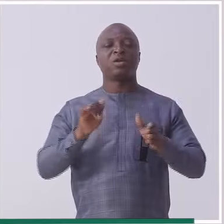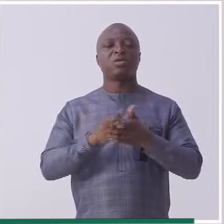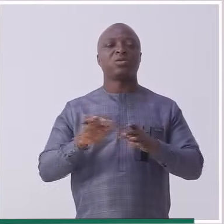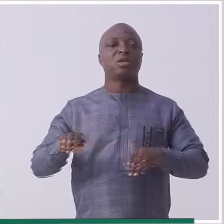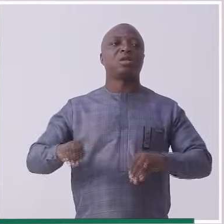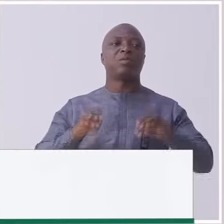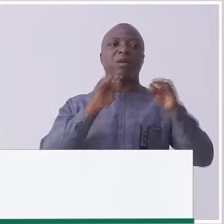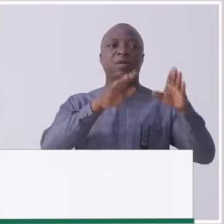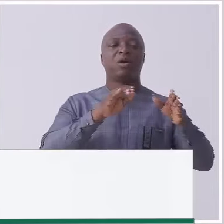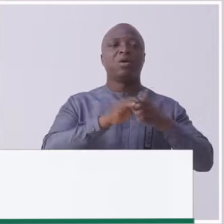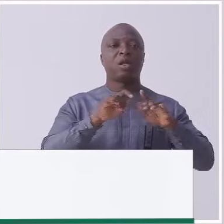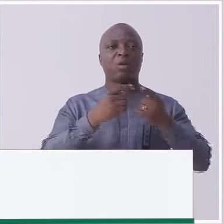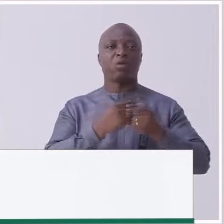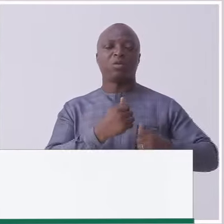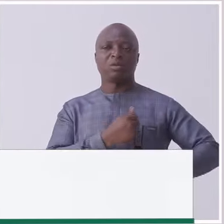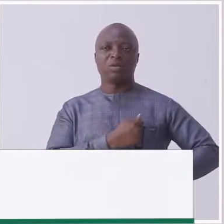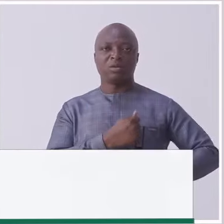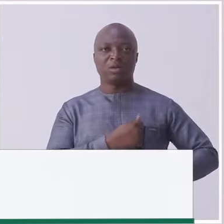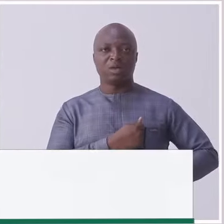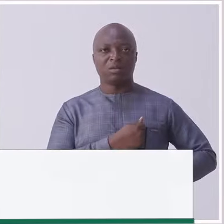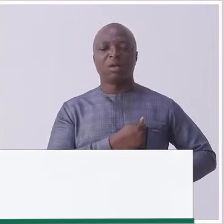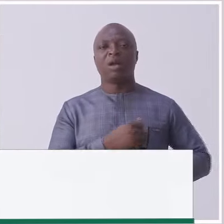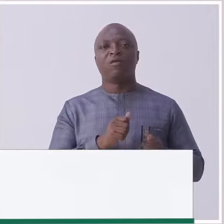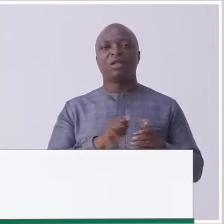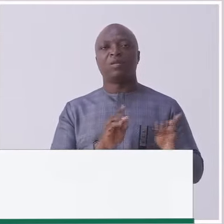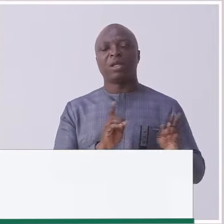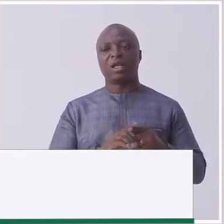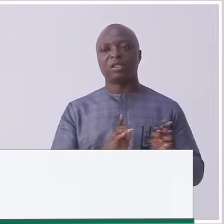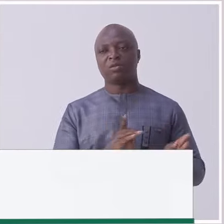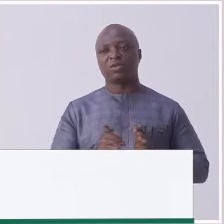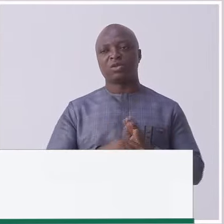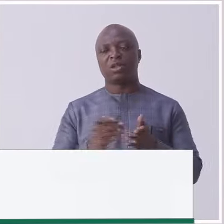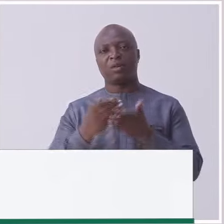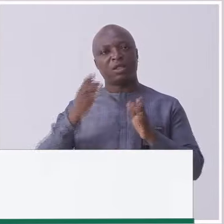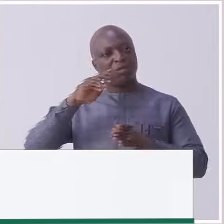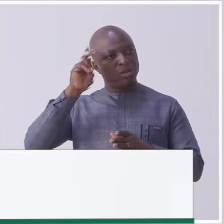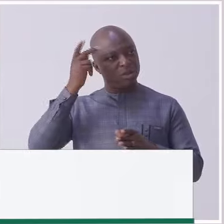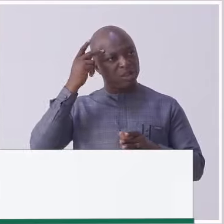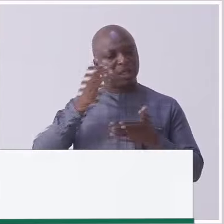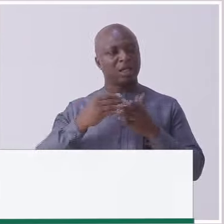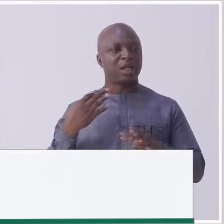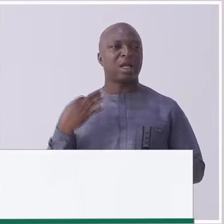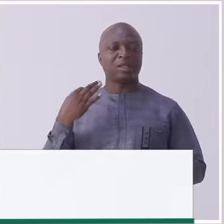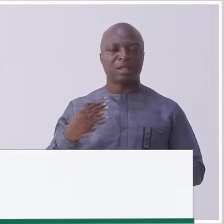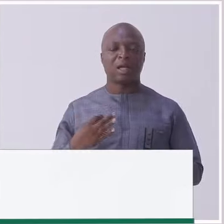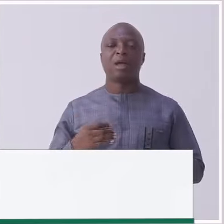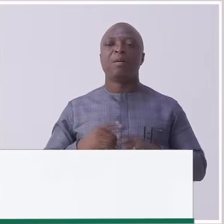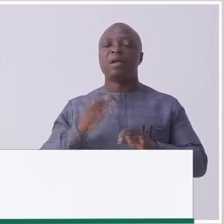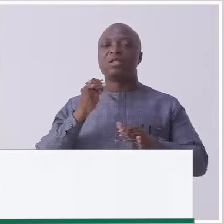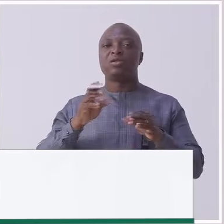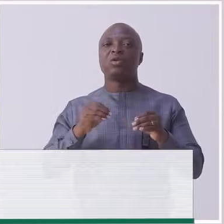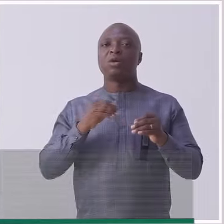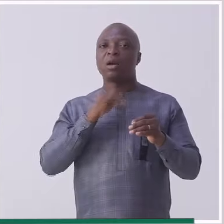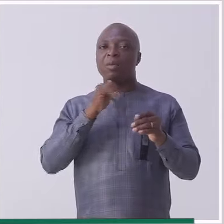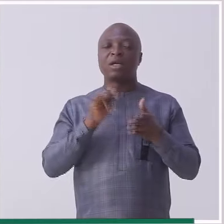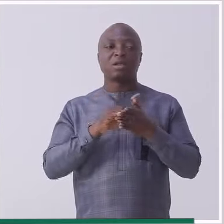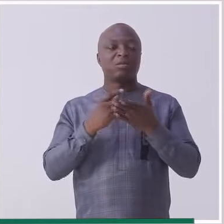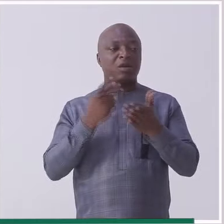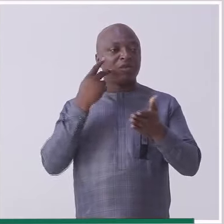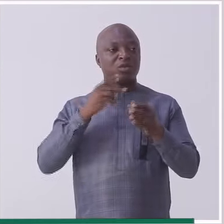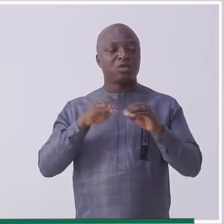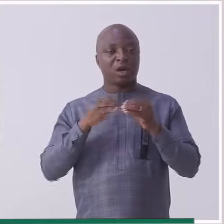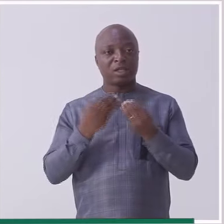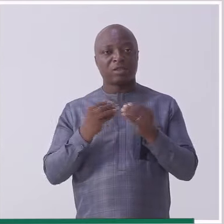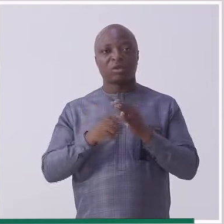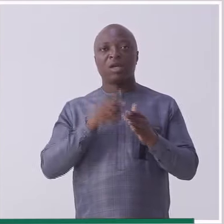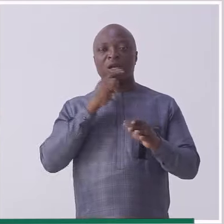déploiement. On a une force disponible, elle est à la disposition des partis politiques et des candidats, mais s'ils n'ont pas une prévision d'organisation,